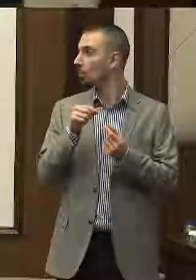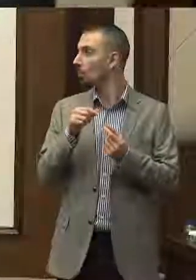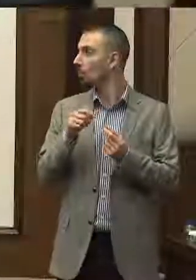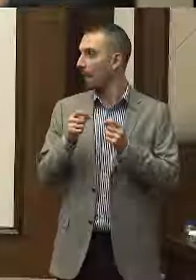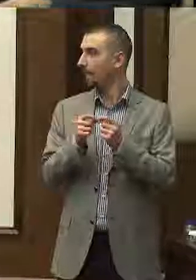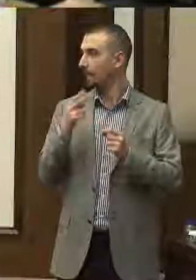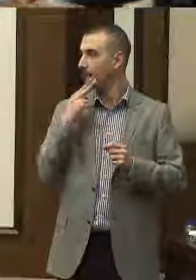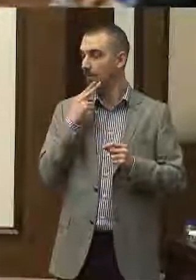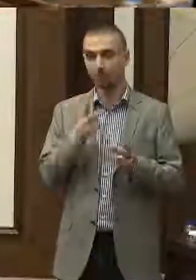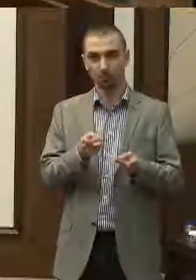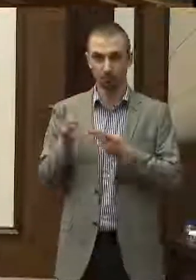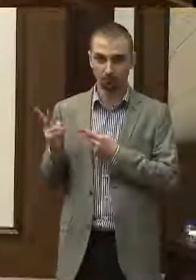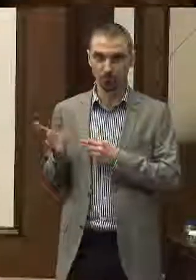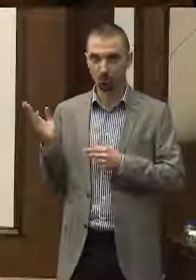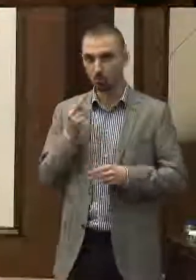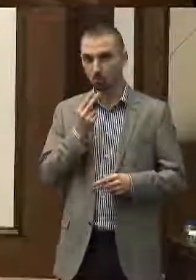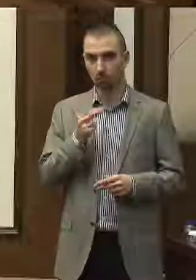Bedriye Hanım buyurun. Bedriye Hanım buyurun.